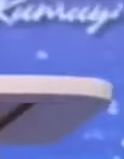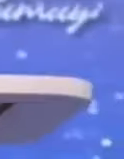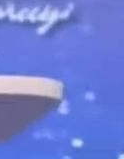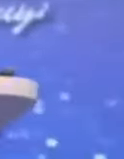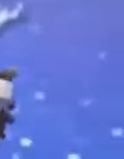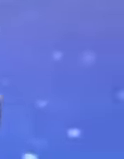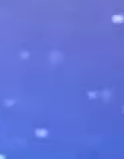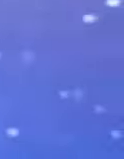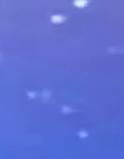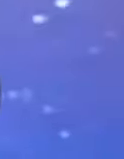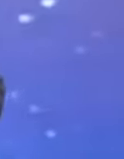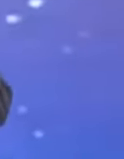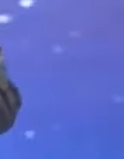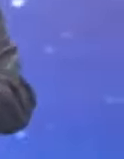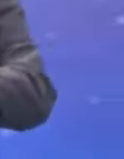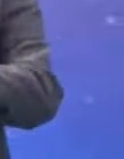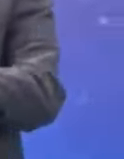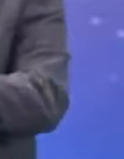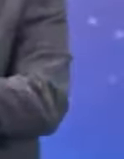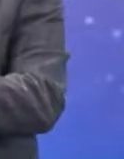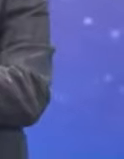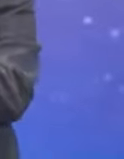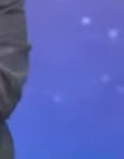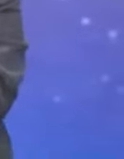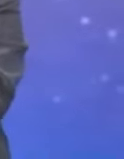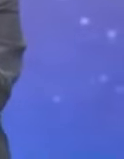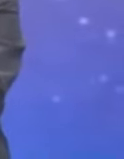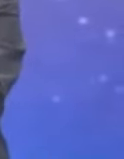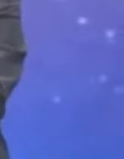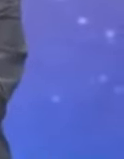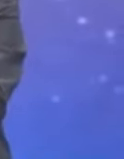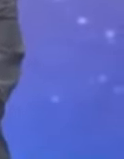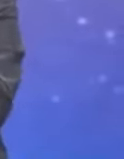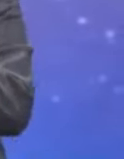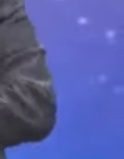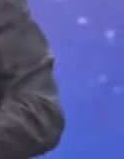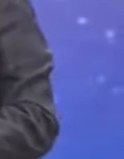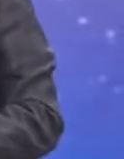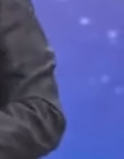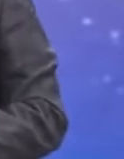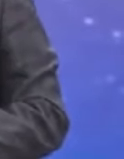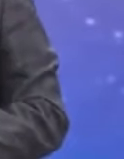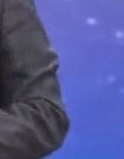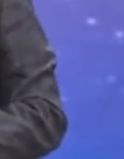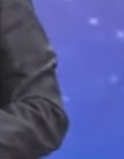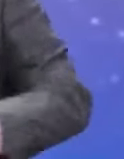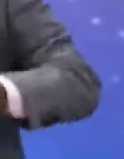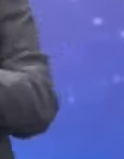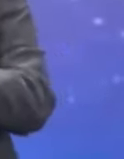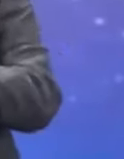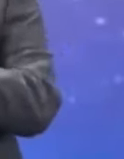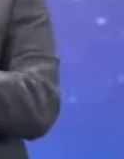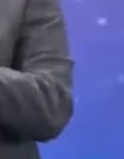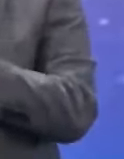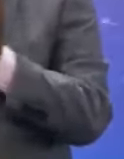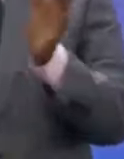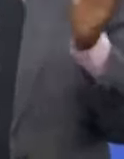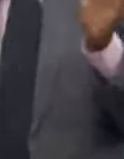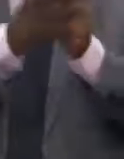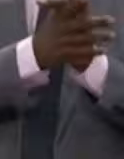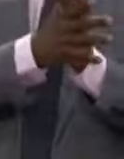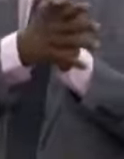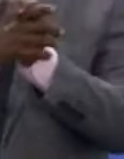maintenant nous voyons la grâce de Dieu le Tout-Puissant manifesté la grâce de Dieu le